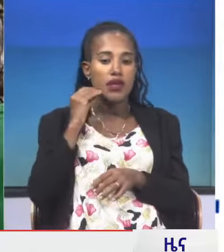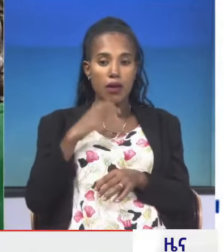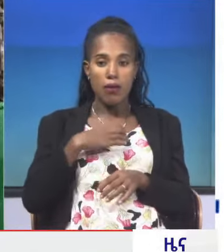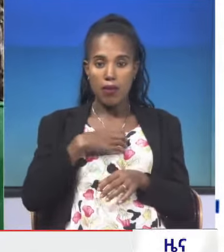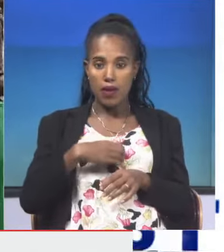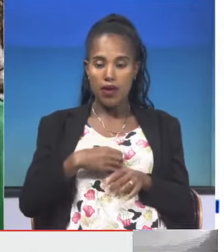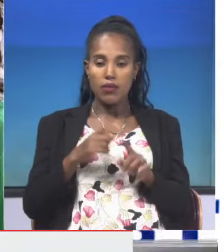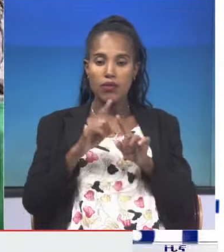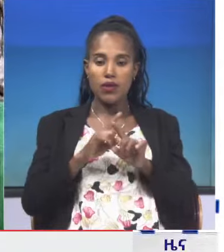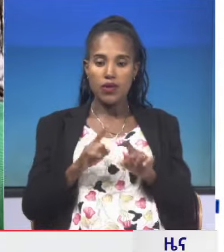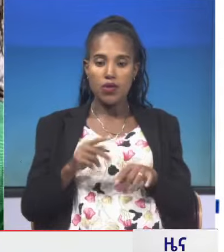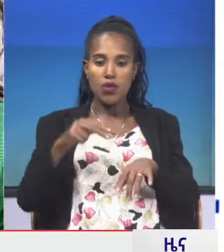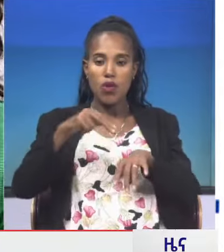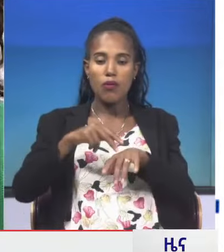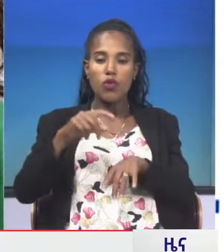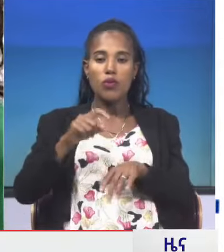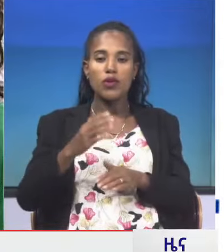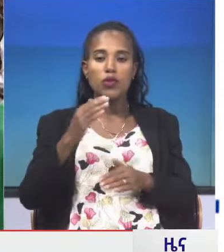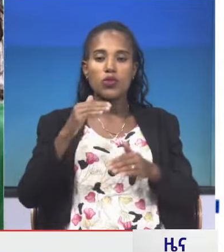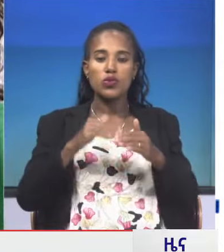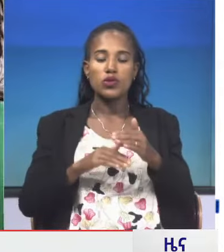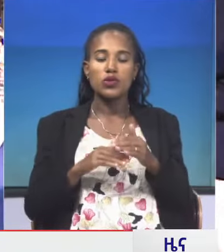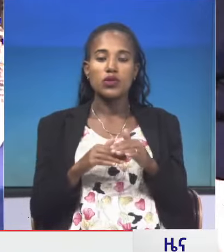አባላት በተለያዩ ቋሚ ኮሚቴ ውስጥ